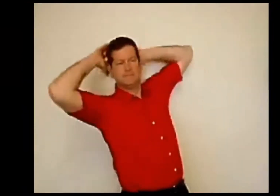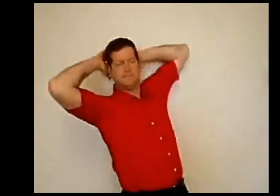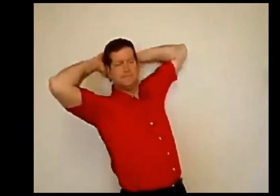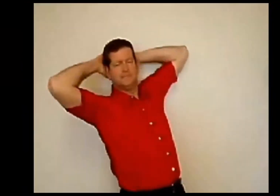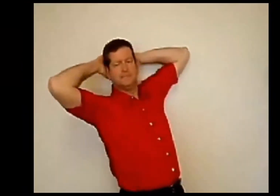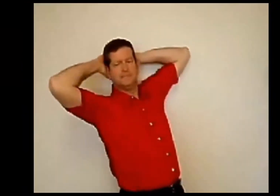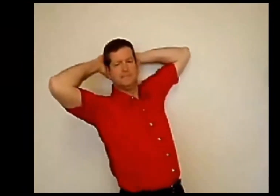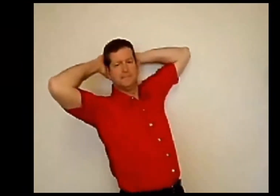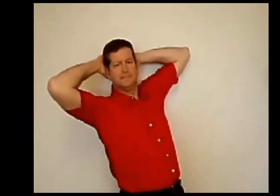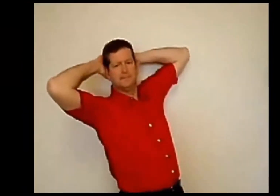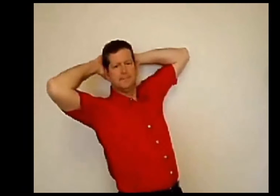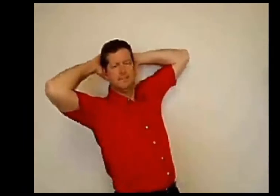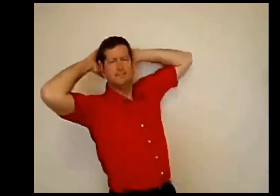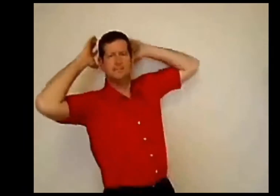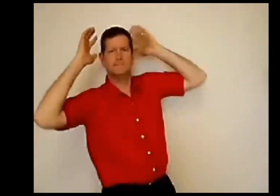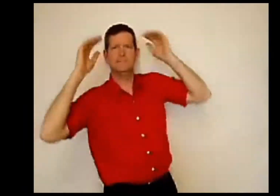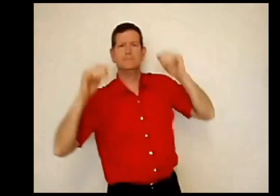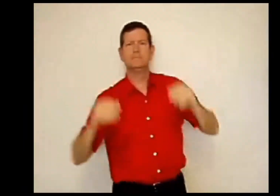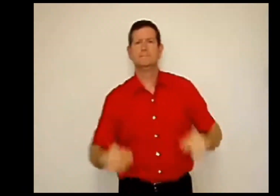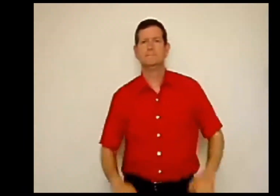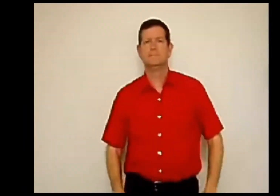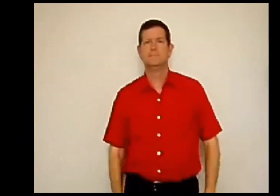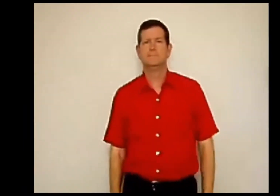Se reposer.